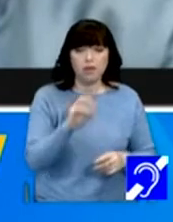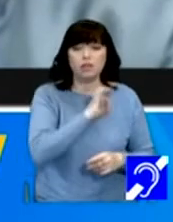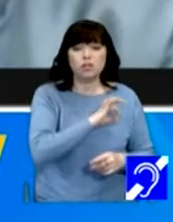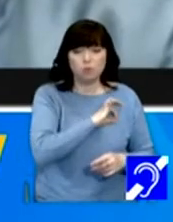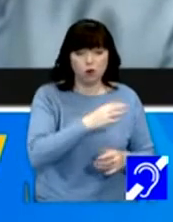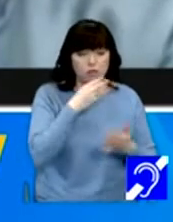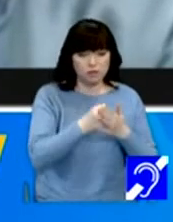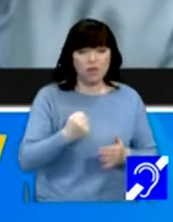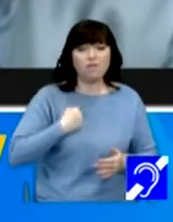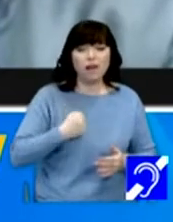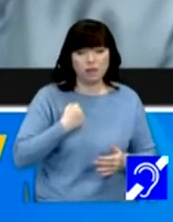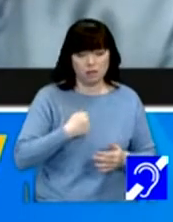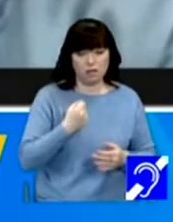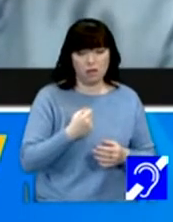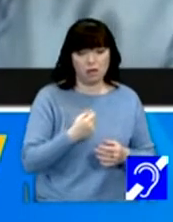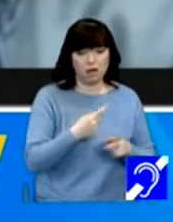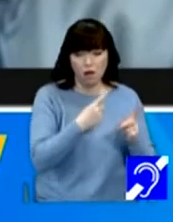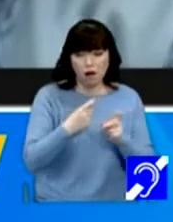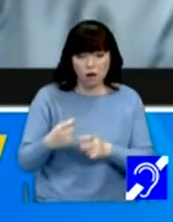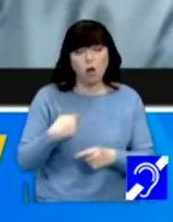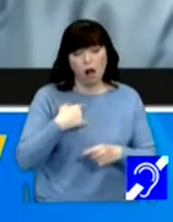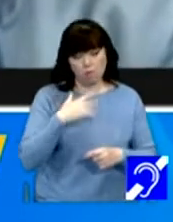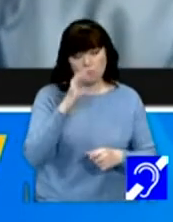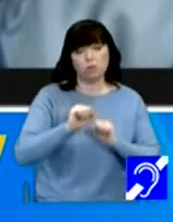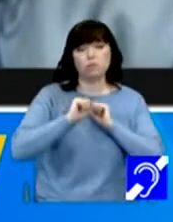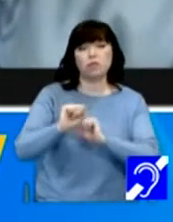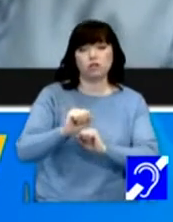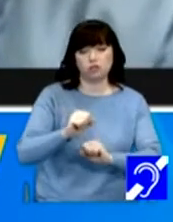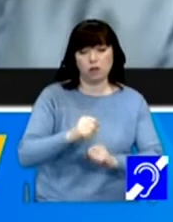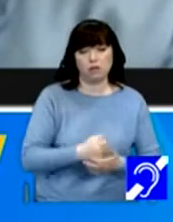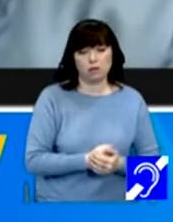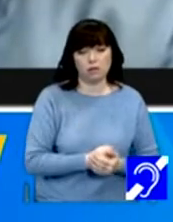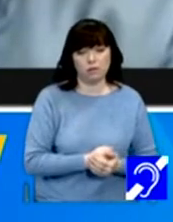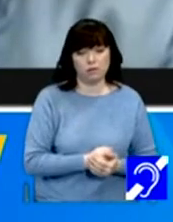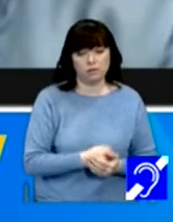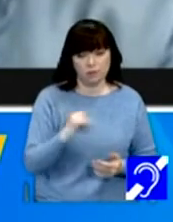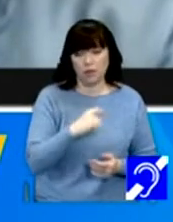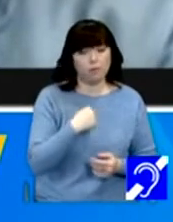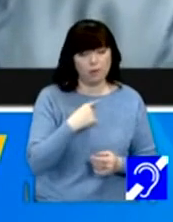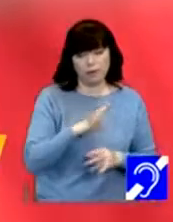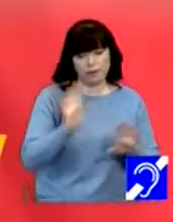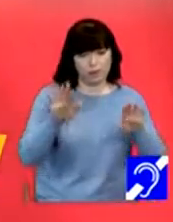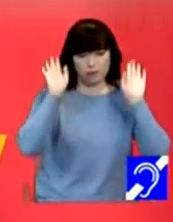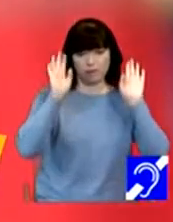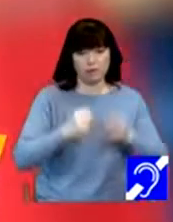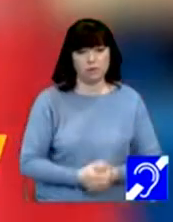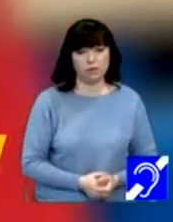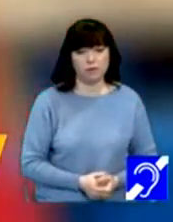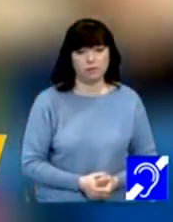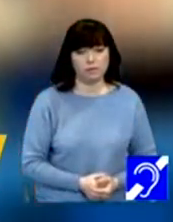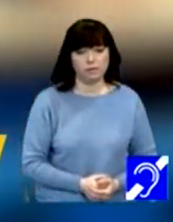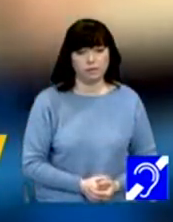использовать все свои военные методы, а мы, естественно, будем обороняться, защищаться, и мы не сдадимся.